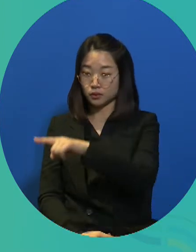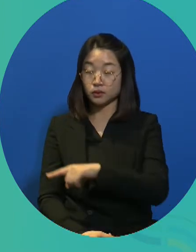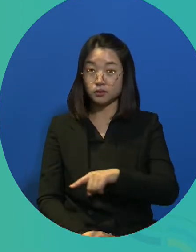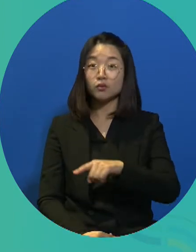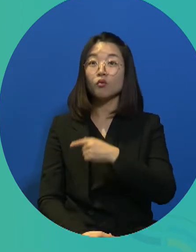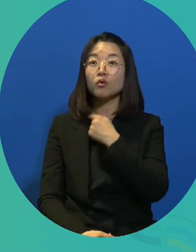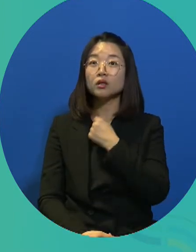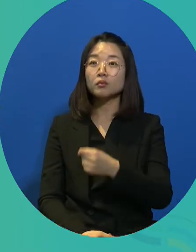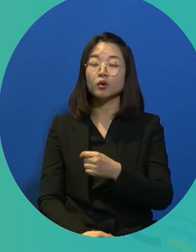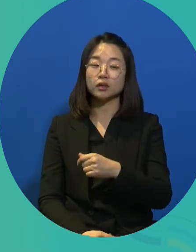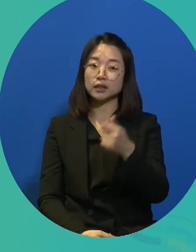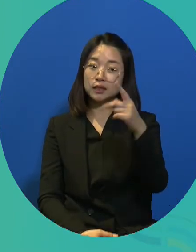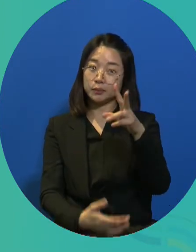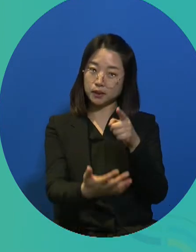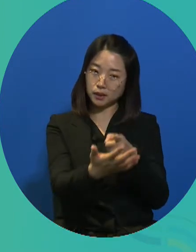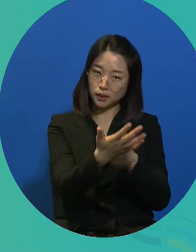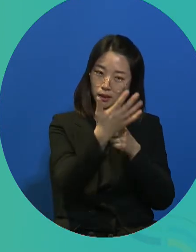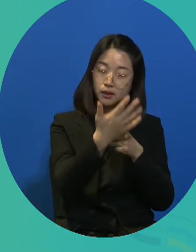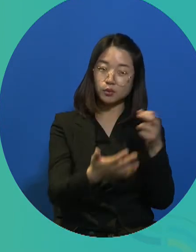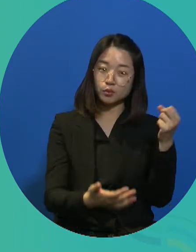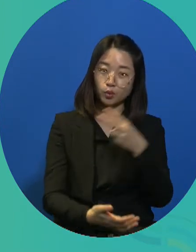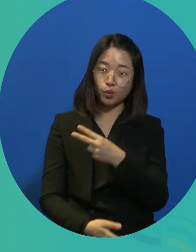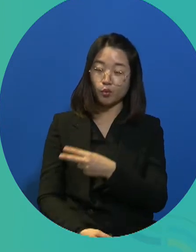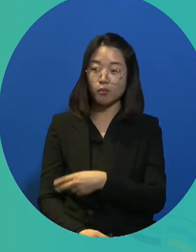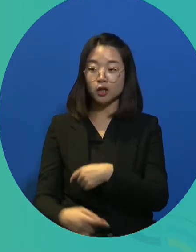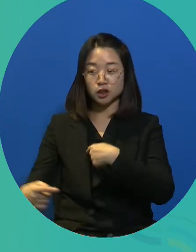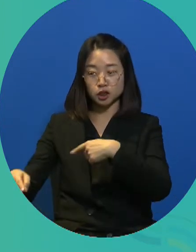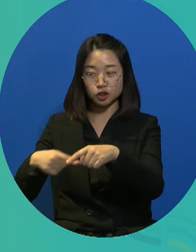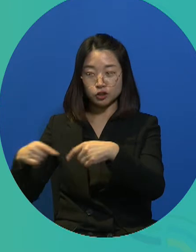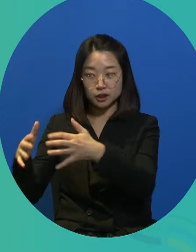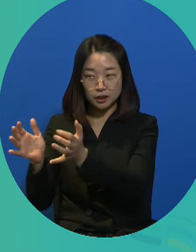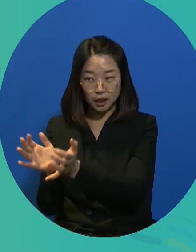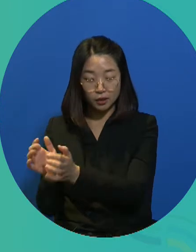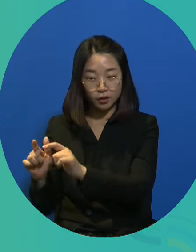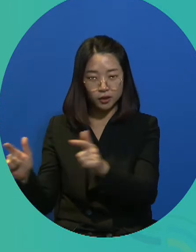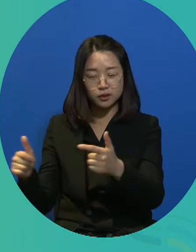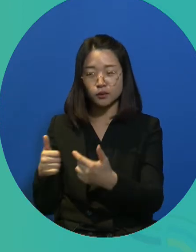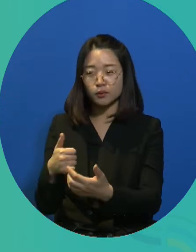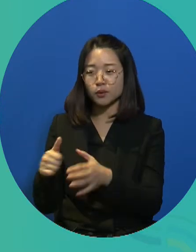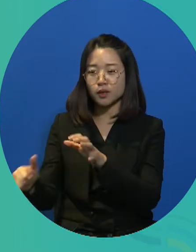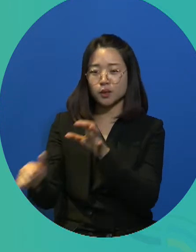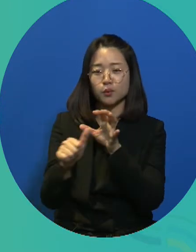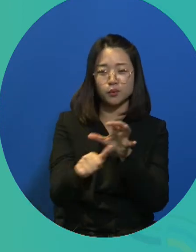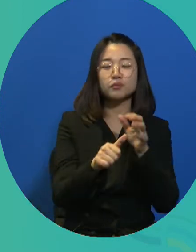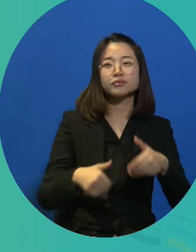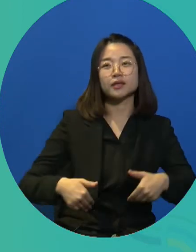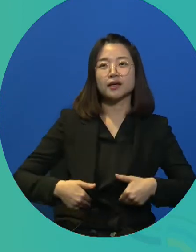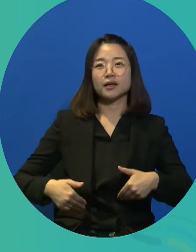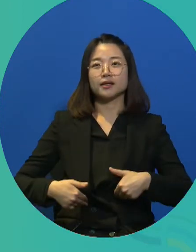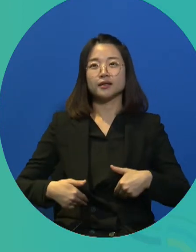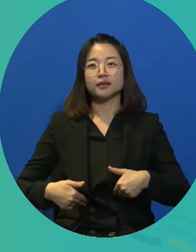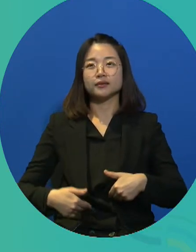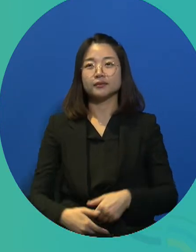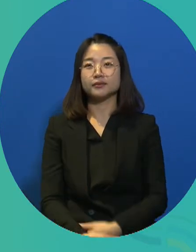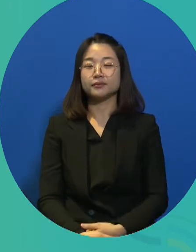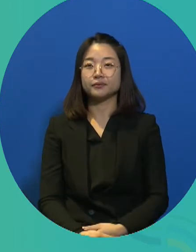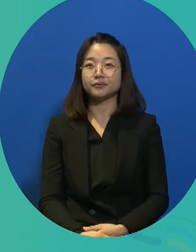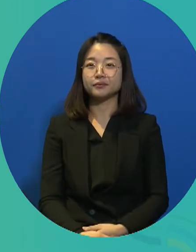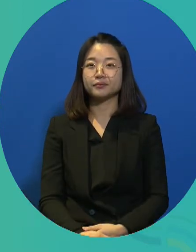예를 들어서 언론이나 여러 지지자들, 옹호자들을 적극 활용을 해야 될 필요가 있다고 말씀을 드리겠습니다.